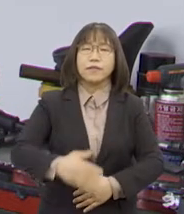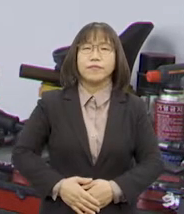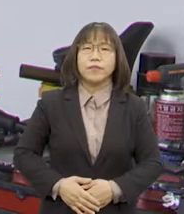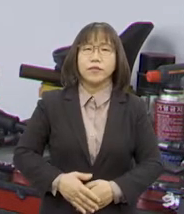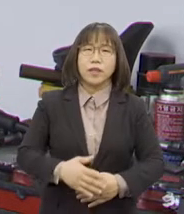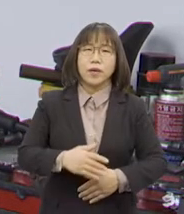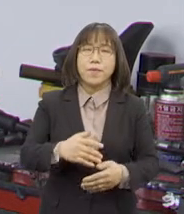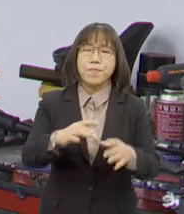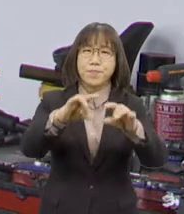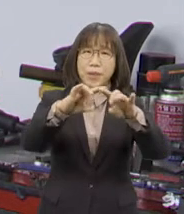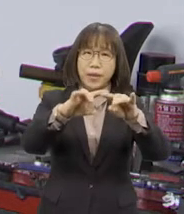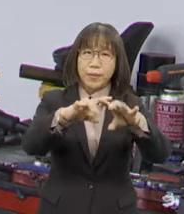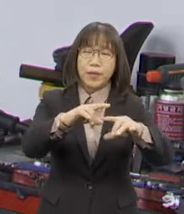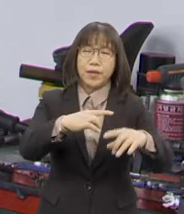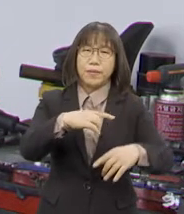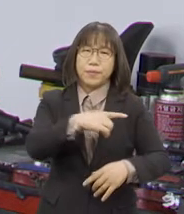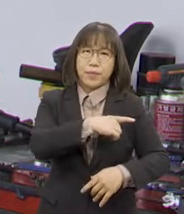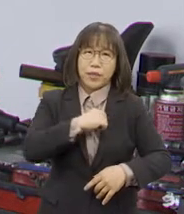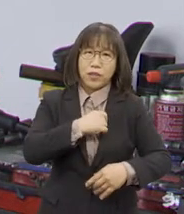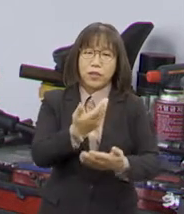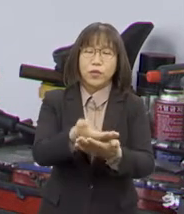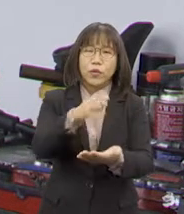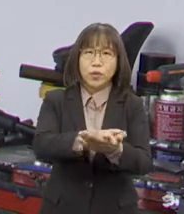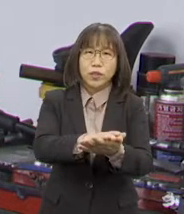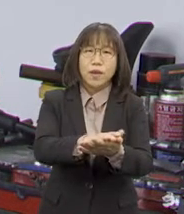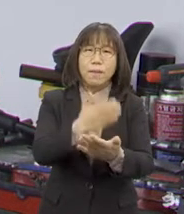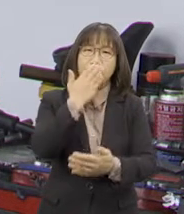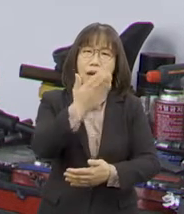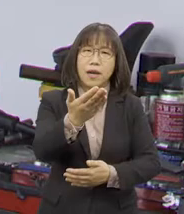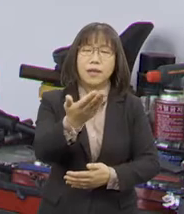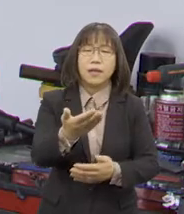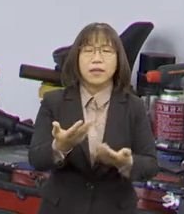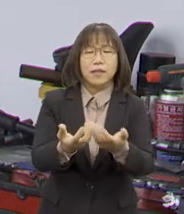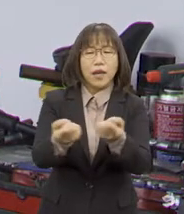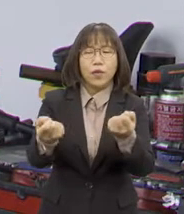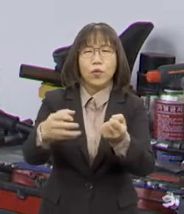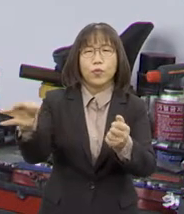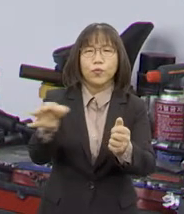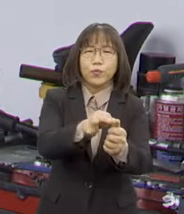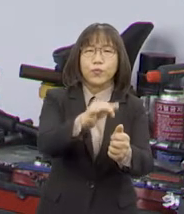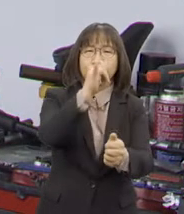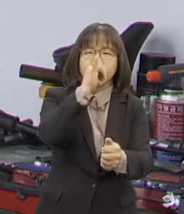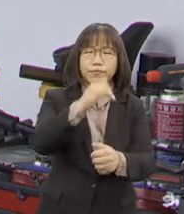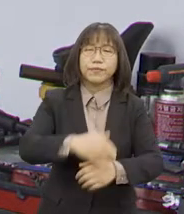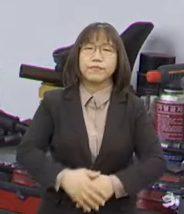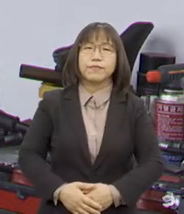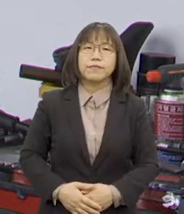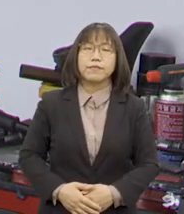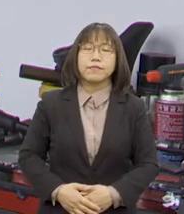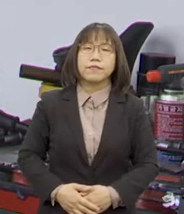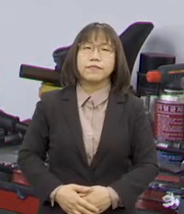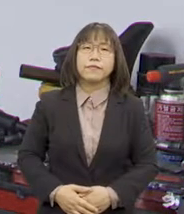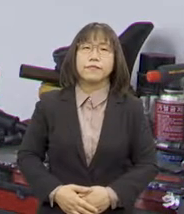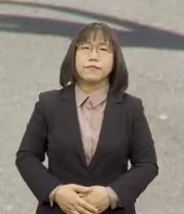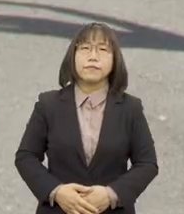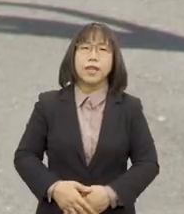있습니다. 또한 배터리 교체도 가능한데 별도의 지원이 나오고 있습니다.